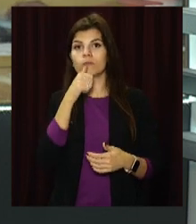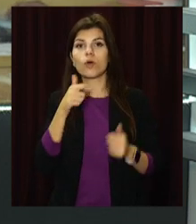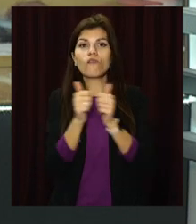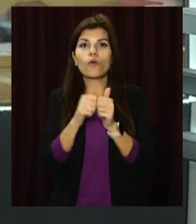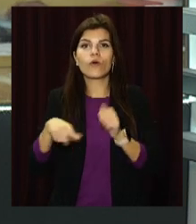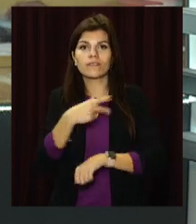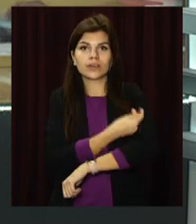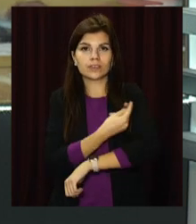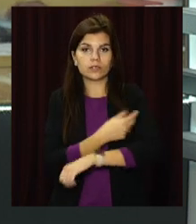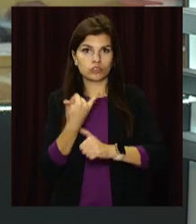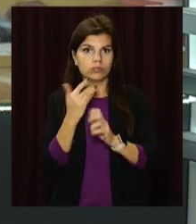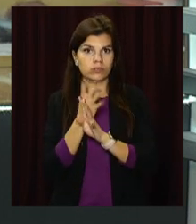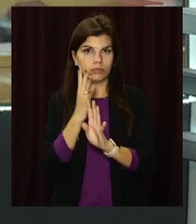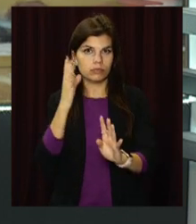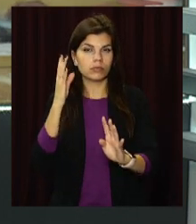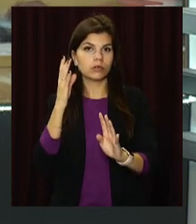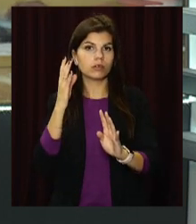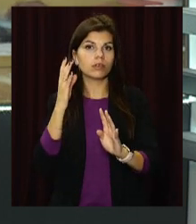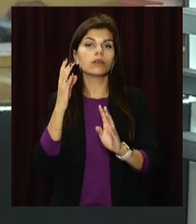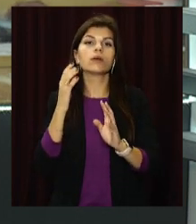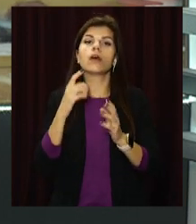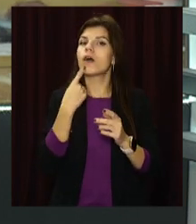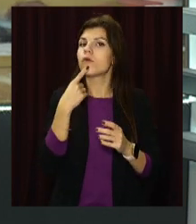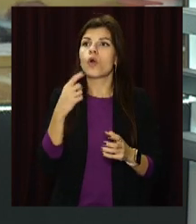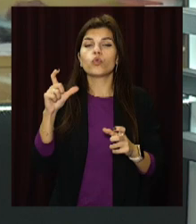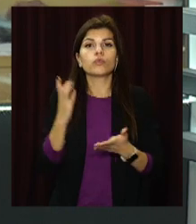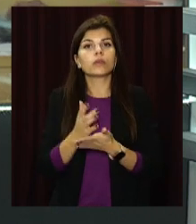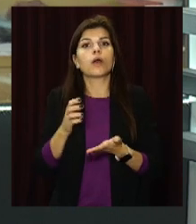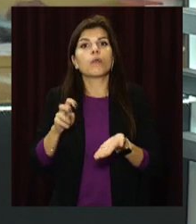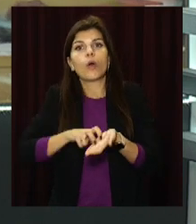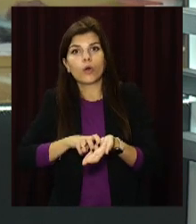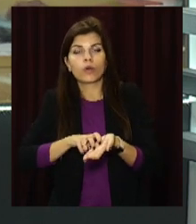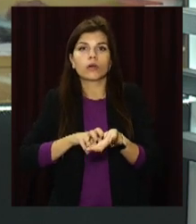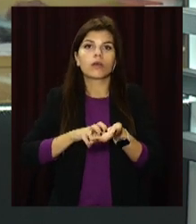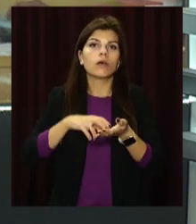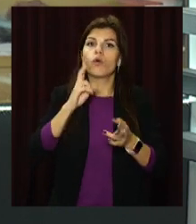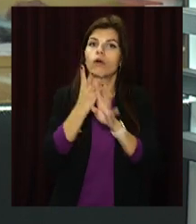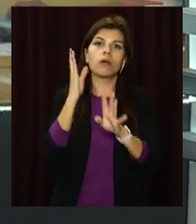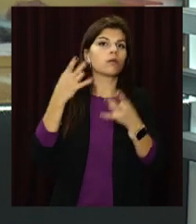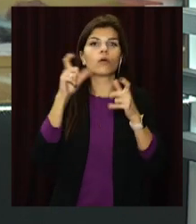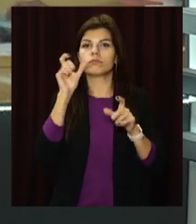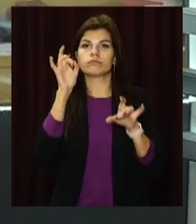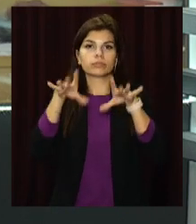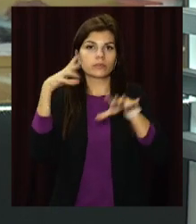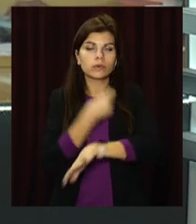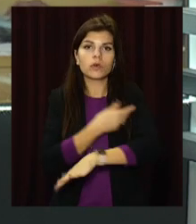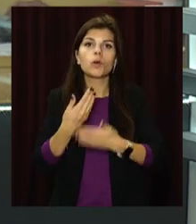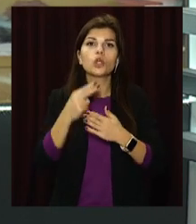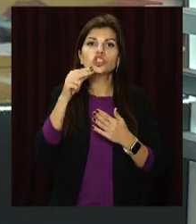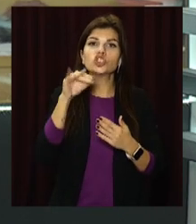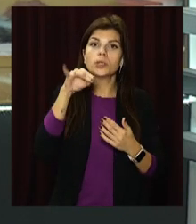вакцинації сформувалося чимало міфів. Чіпи, всесвітній експеримент, неналежні умови зберігання вакцин, нефиткий